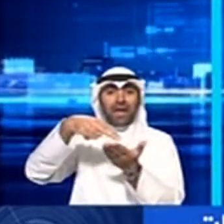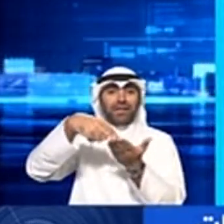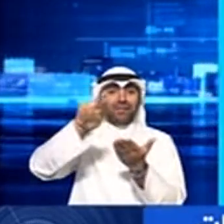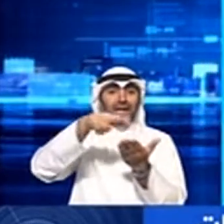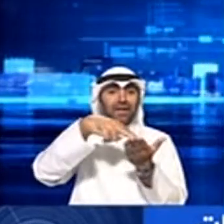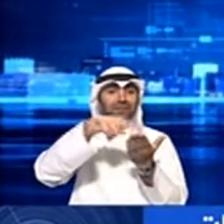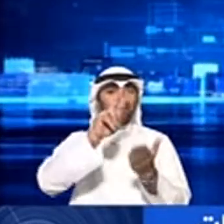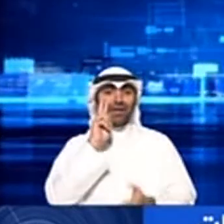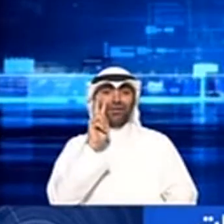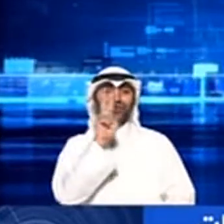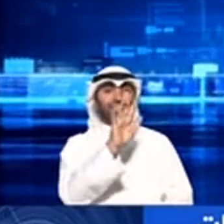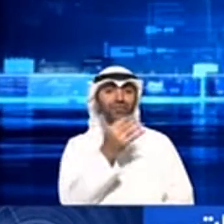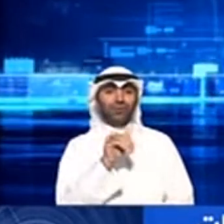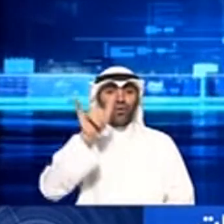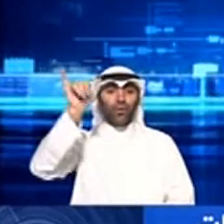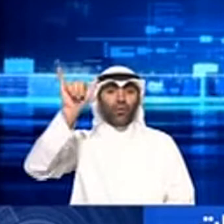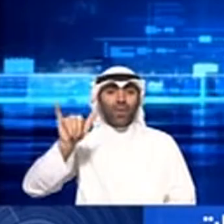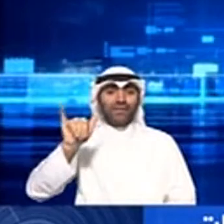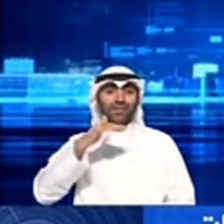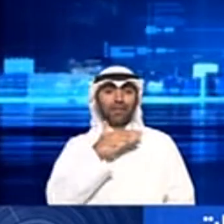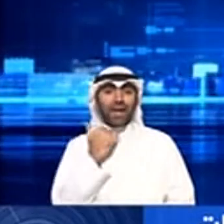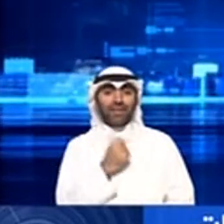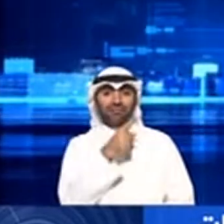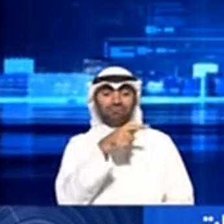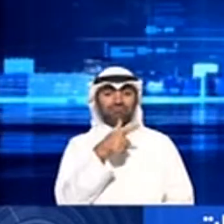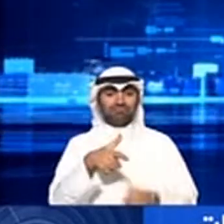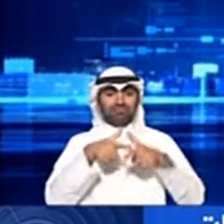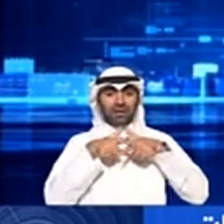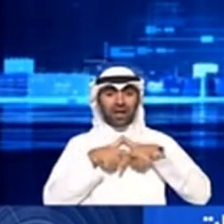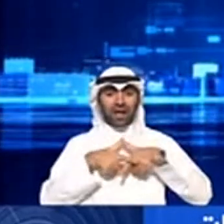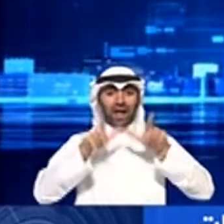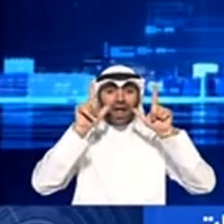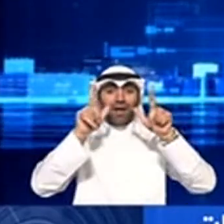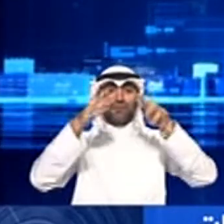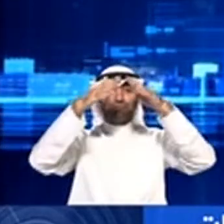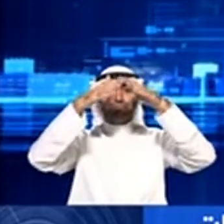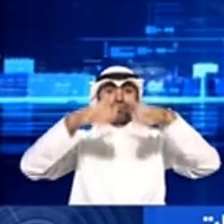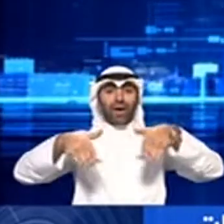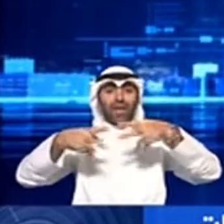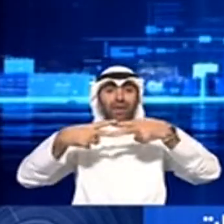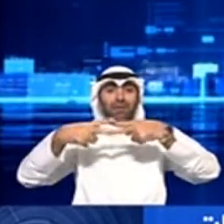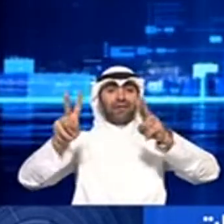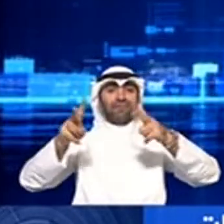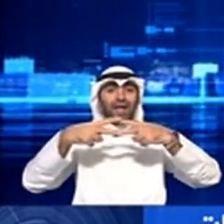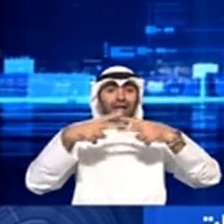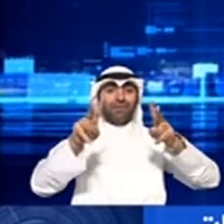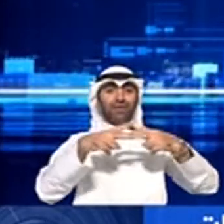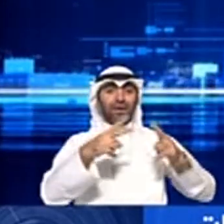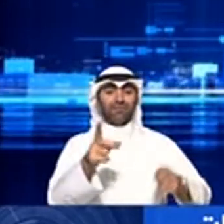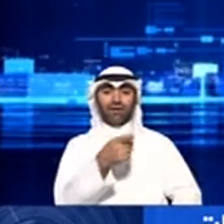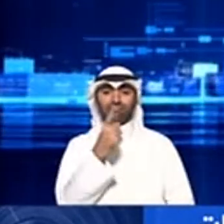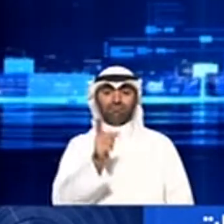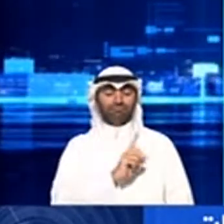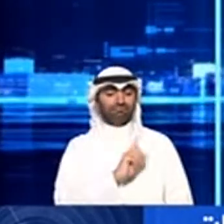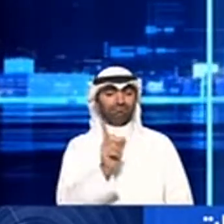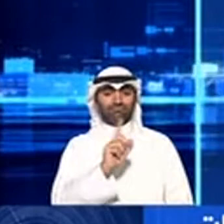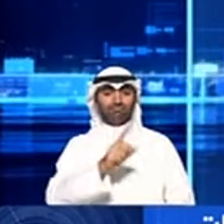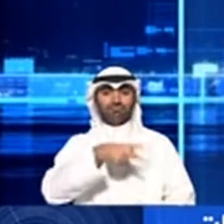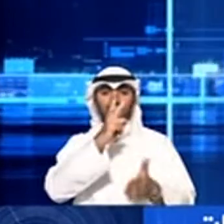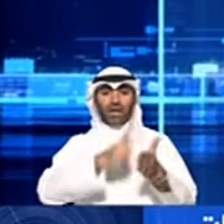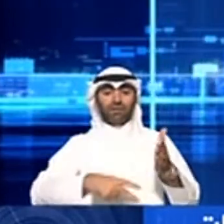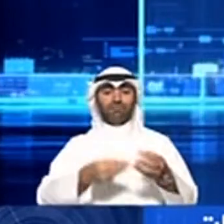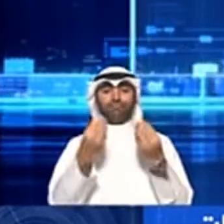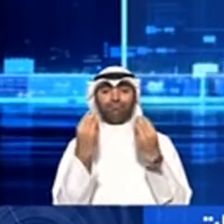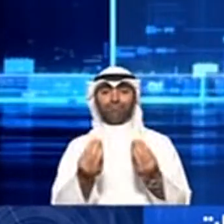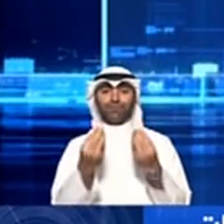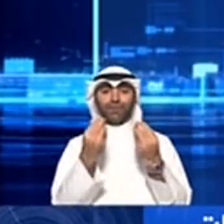العام. وأوضحت البلدية في بيان صحفي أنه لم يصدر أي قرار من قبل لجنة التخييم حتى الآن بشأن